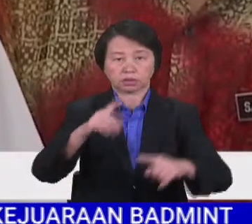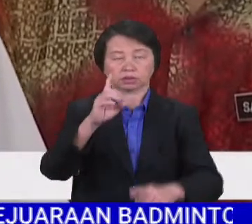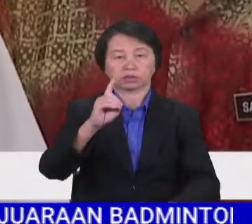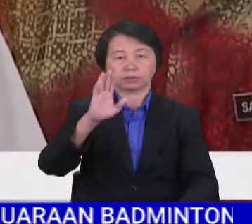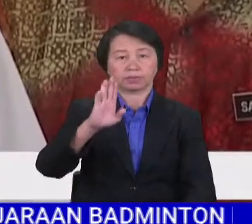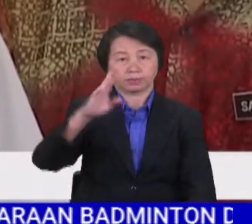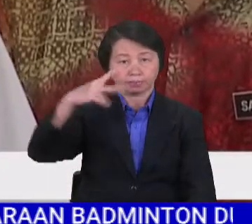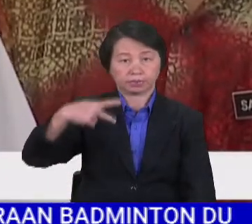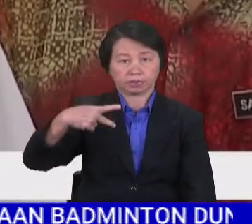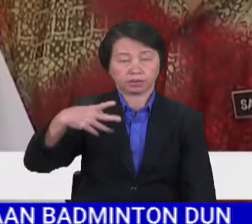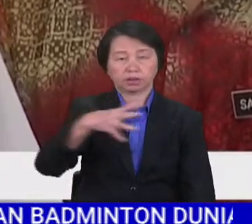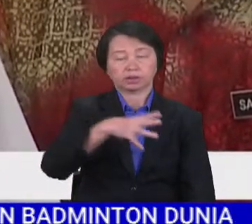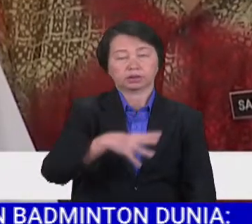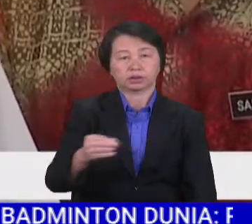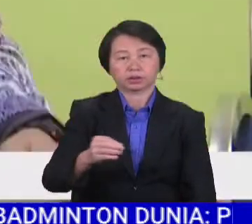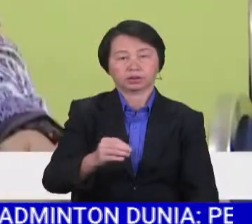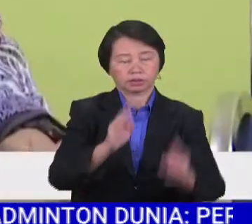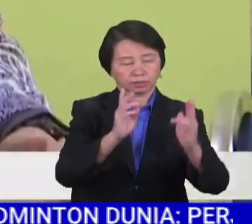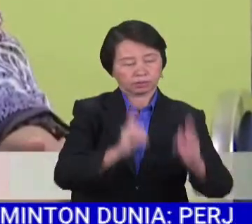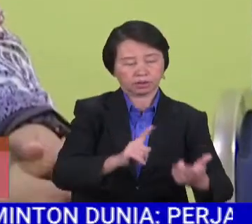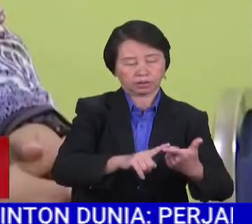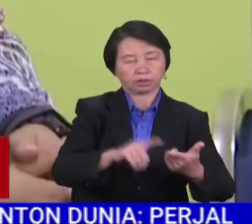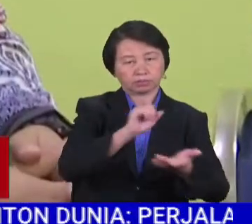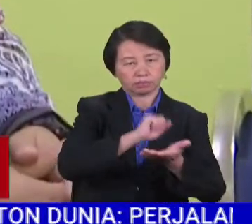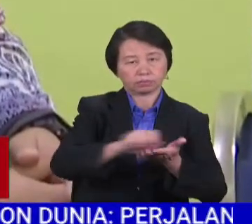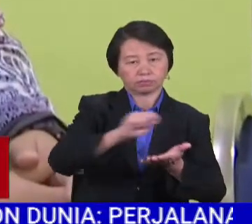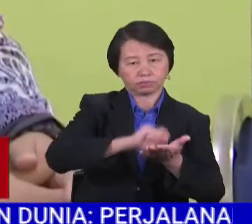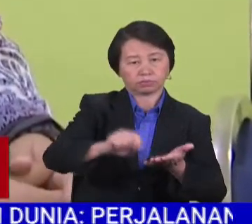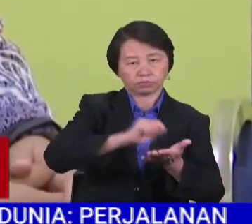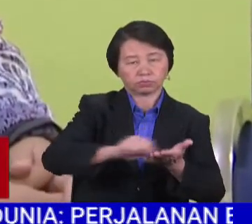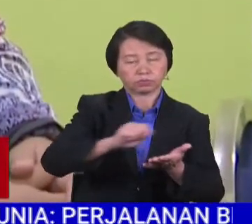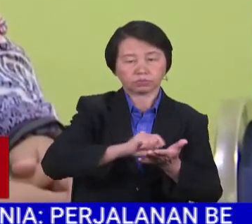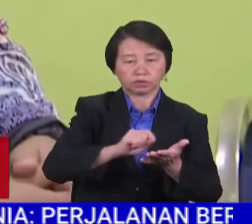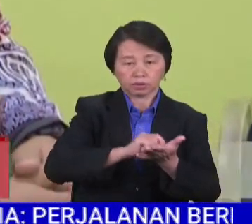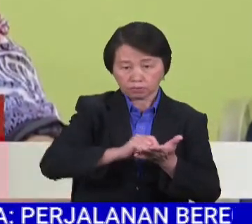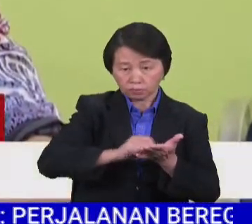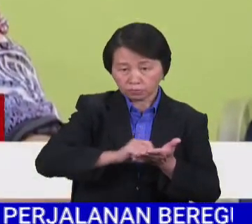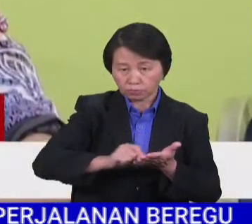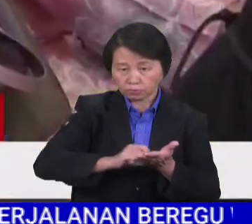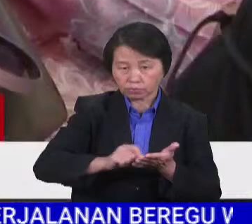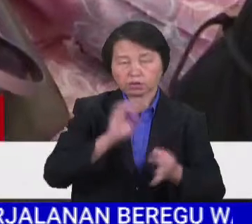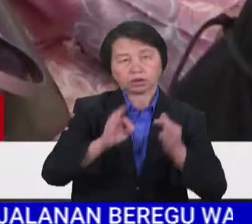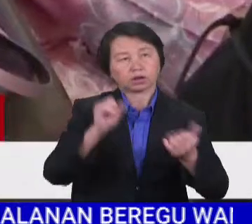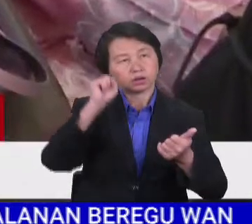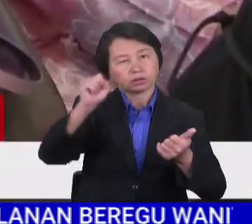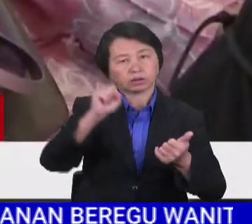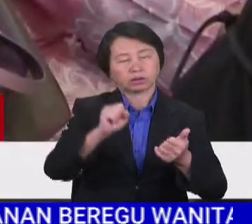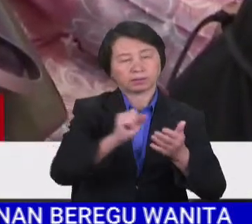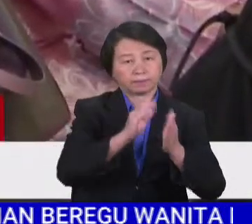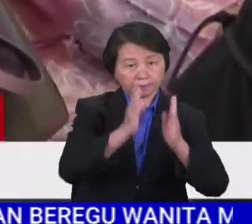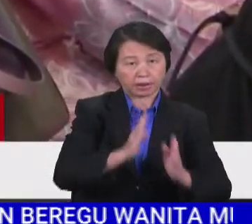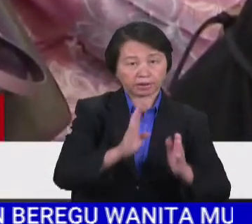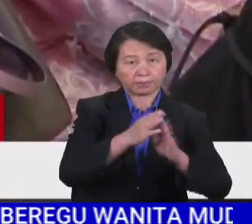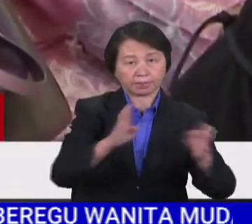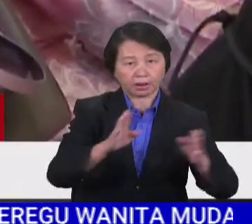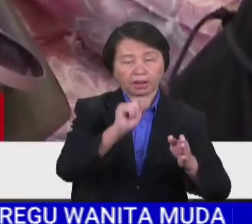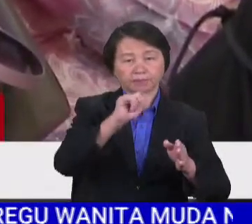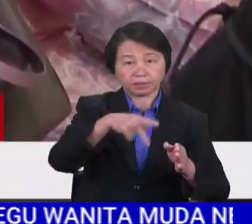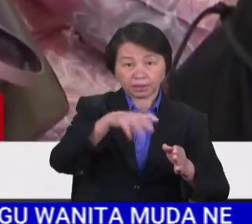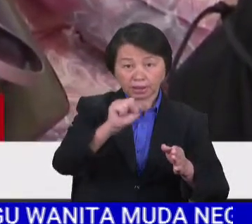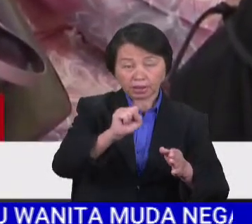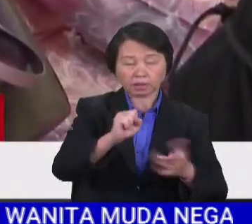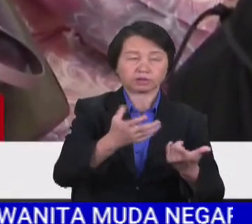bahasa dan pustaka dan juga badan-badan penulis khususnya kalau di Sabah ini badan bahasa IPS